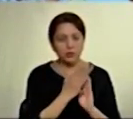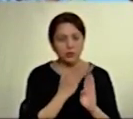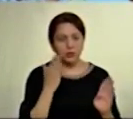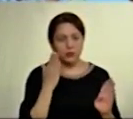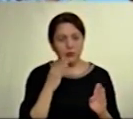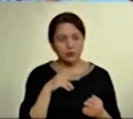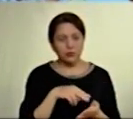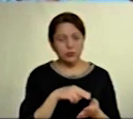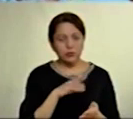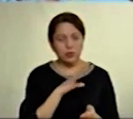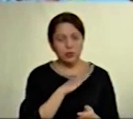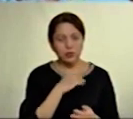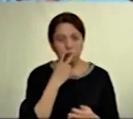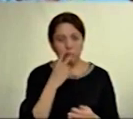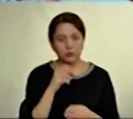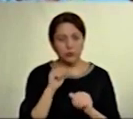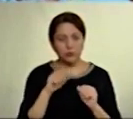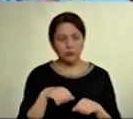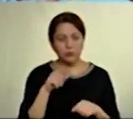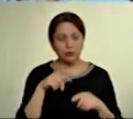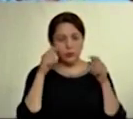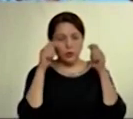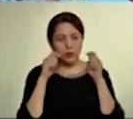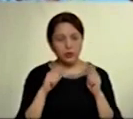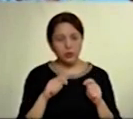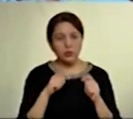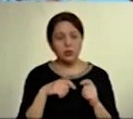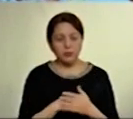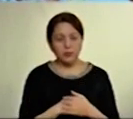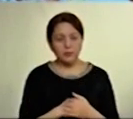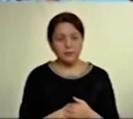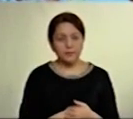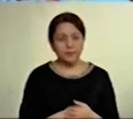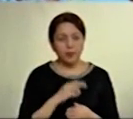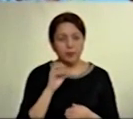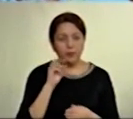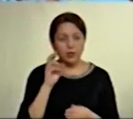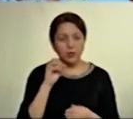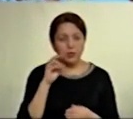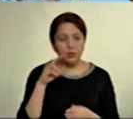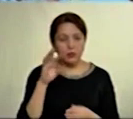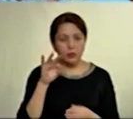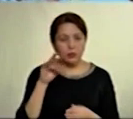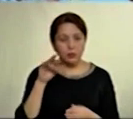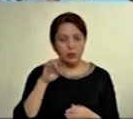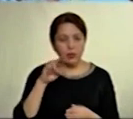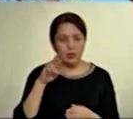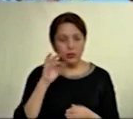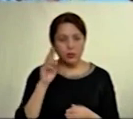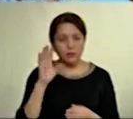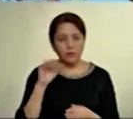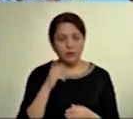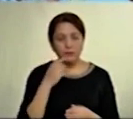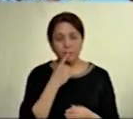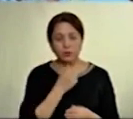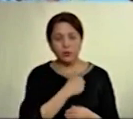Mana ko'rishimiz mumkin ushbu xaritadan, ya'ni jang xaritasidan Makedoniyaliklar qo'shini ikkiga bo'linishi va